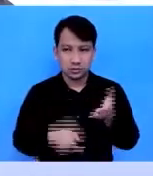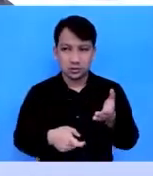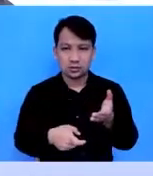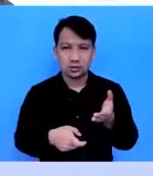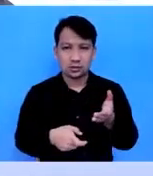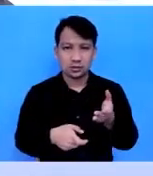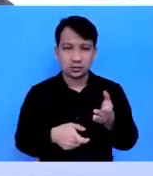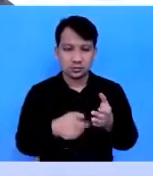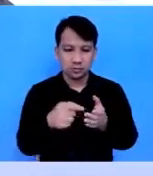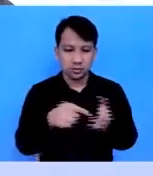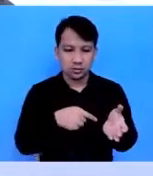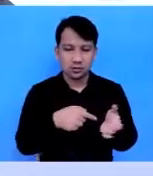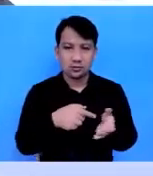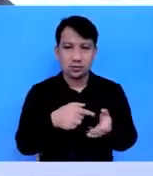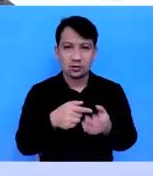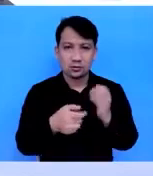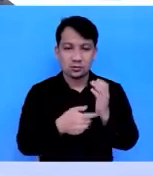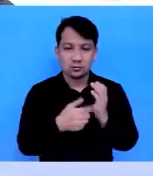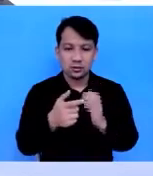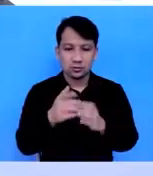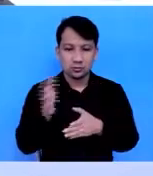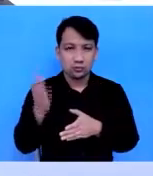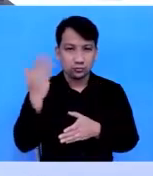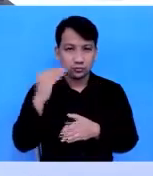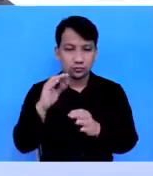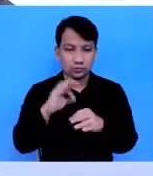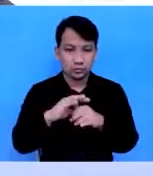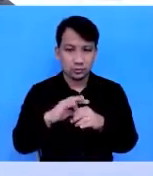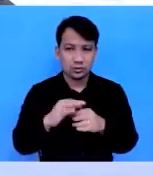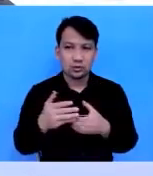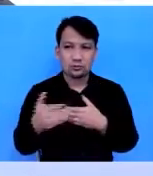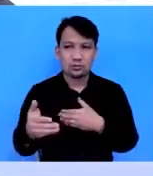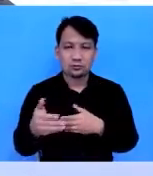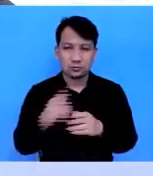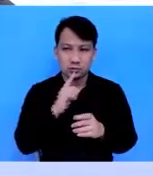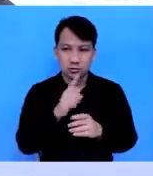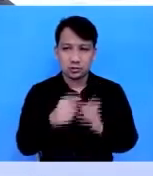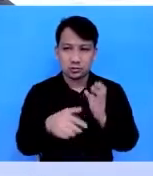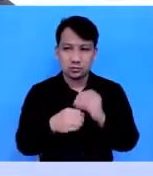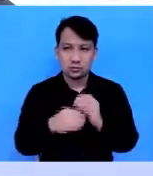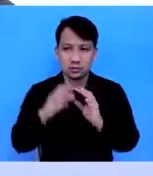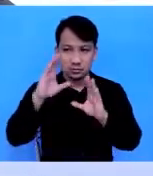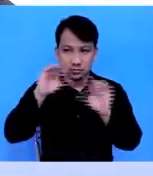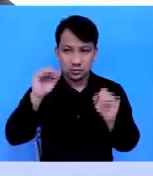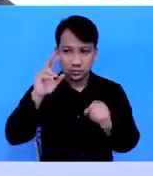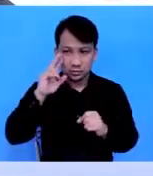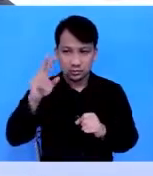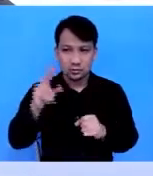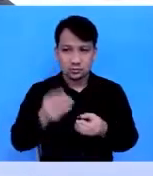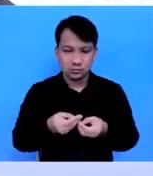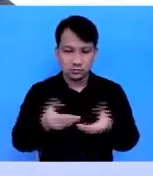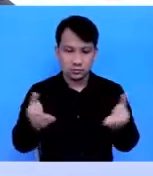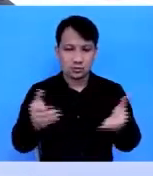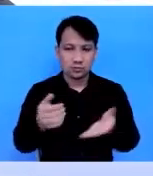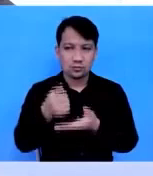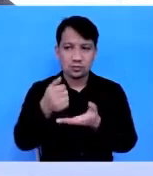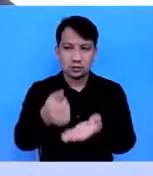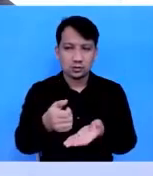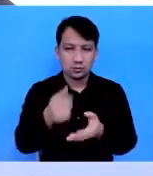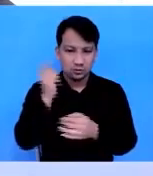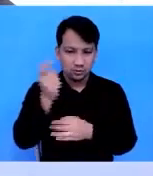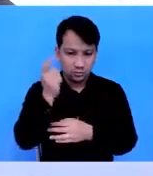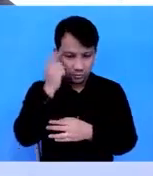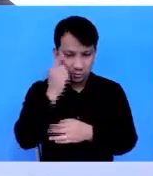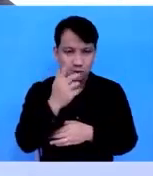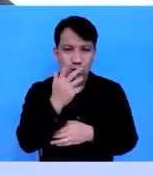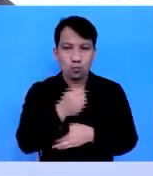honoraria ng mga nakadestino noong eleksyon. Paniniguro naman ni PBBM, mamimigay ng ayuda ang pamahalaan sa mga